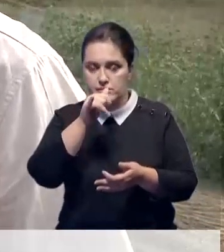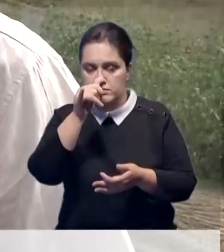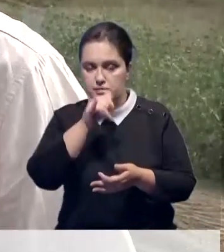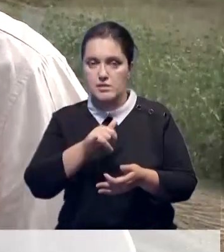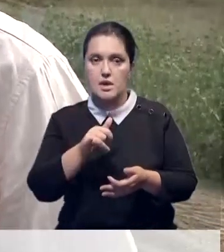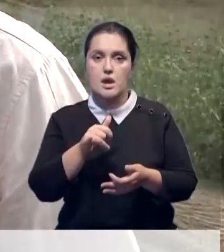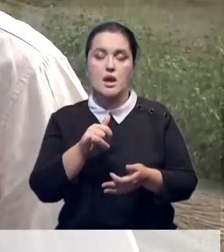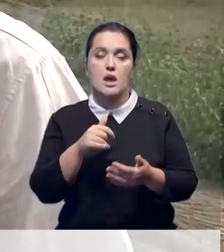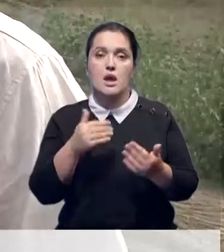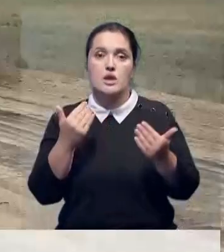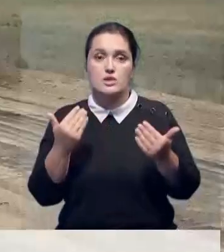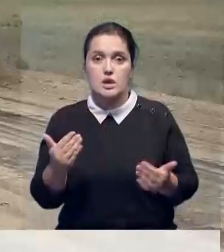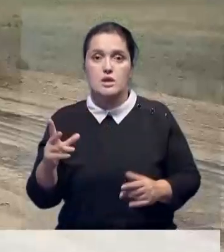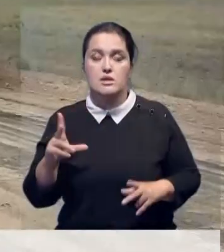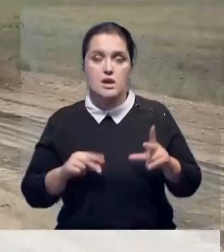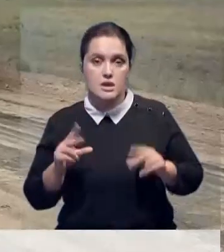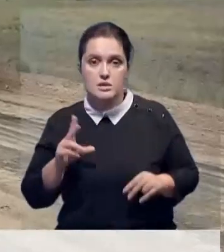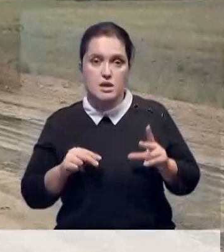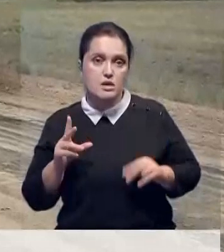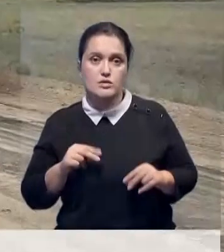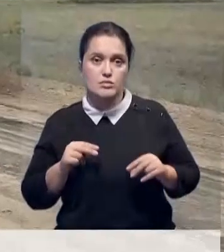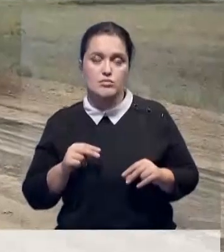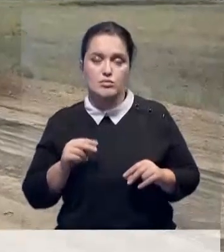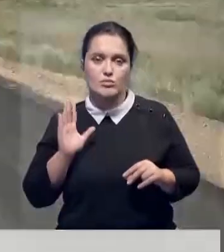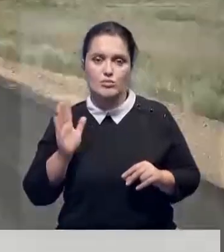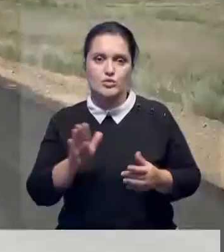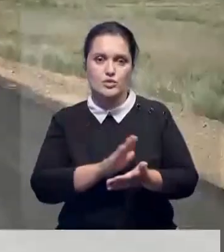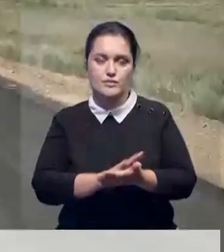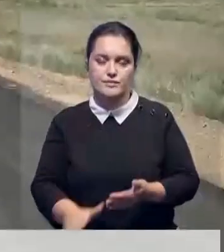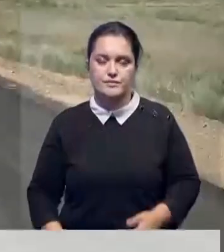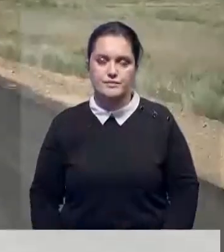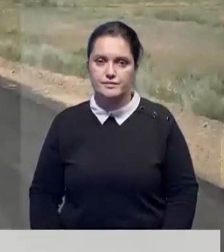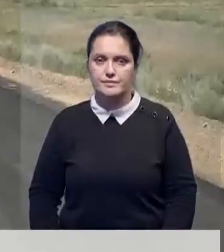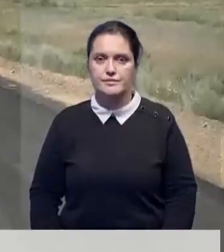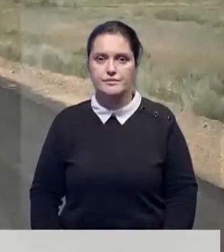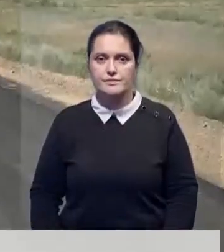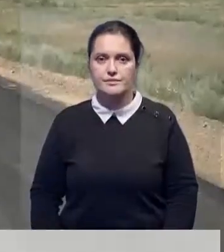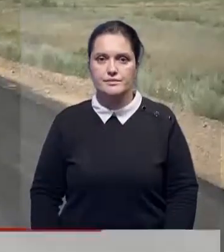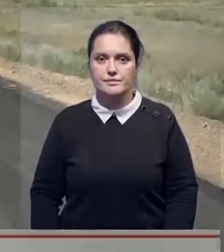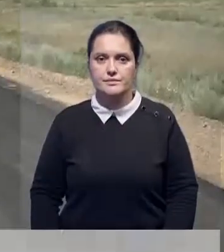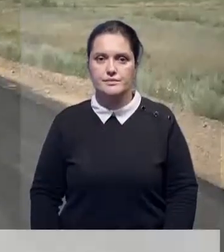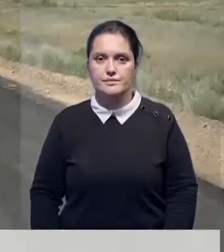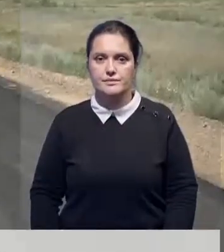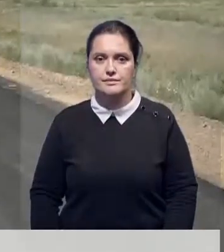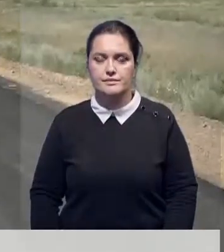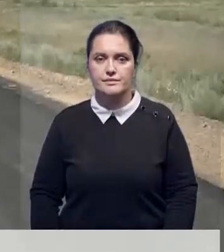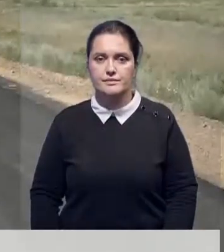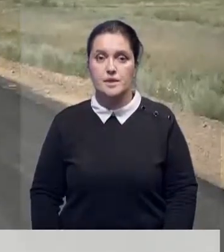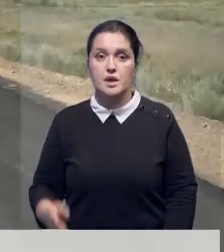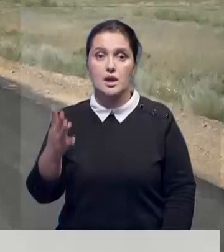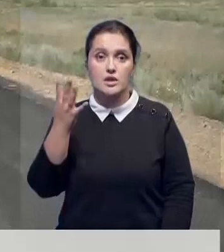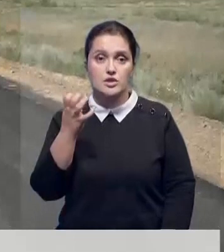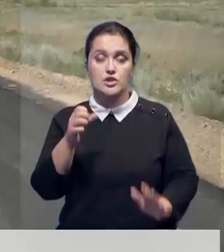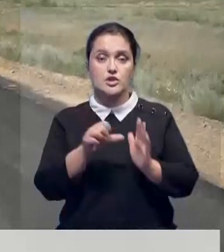здесь проехать. Теперь вот надеемся, что эти трудности с дорогой уже позади. Подъездная дорога к селу Уркен. Протяженность дороги составляет 14,6